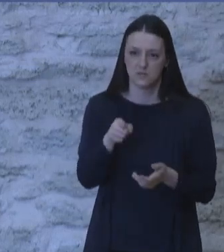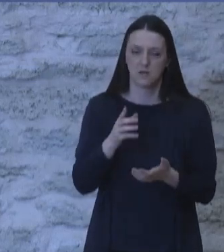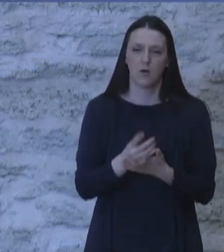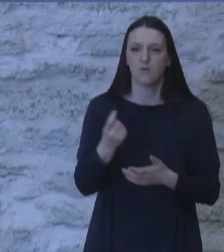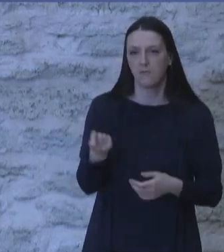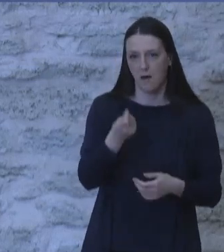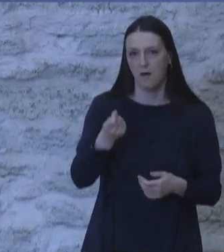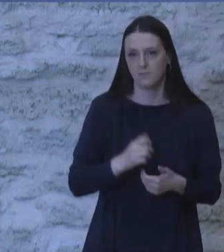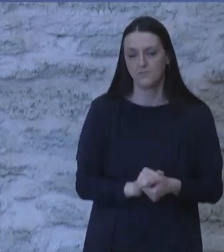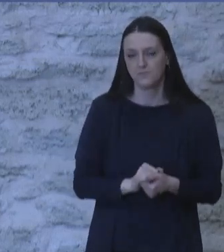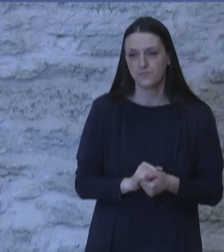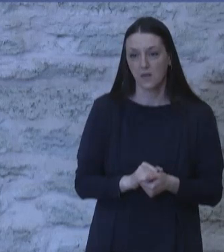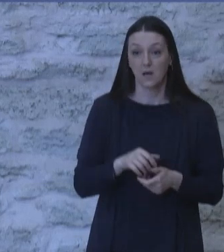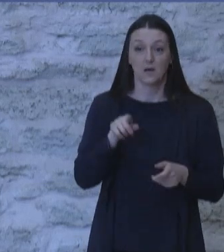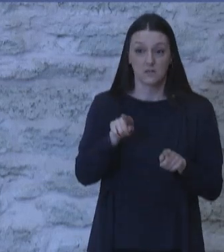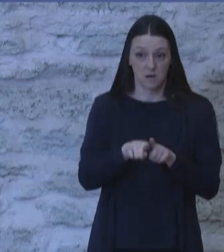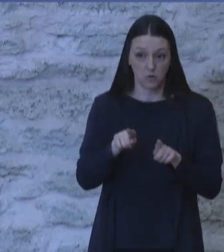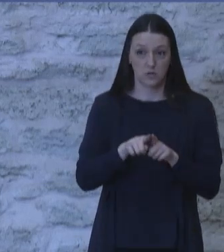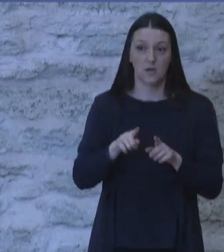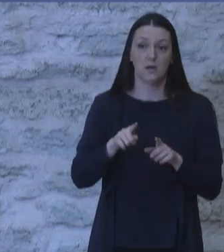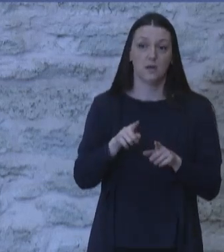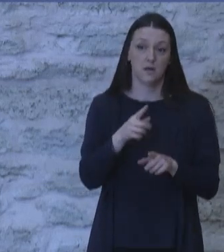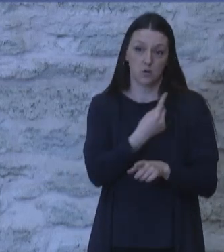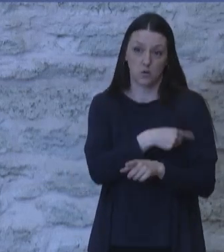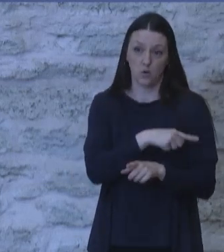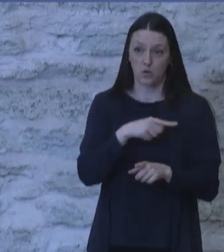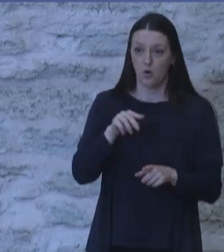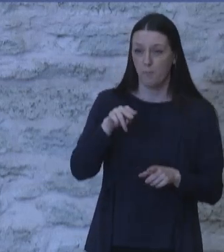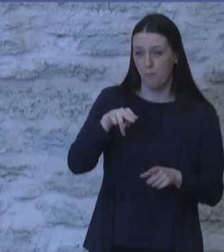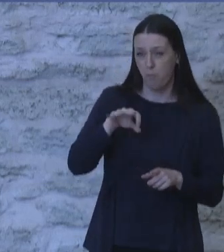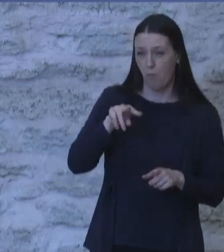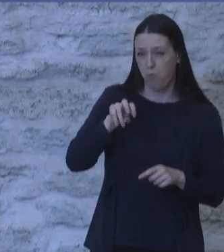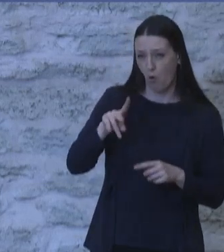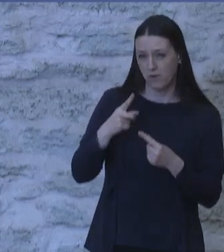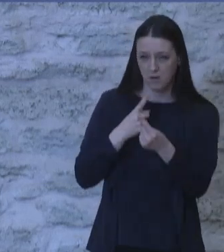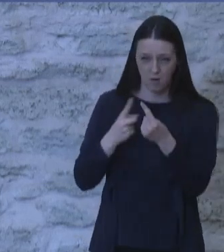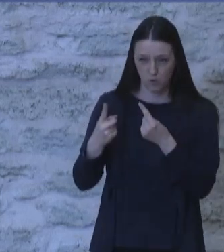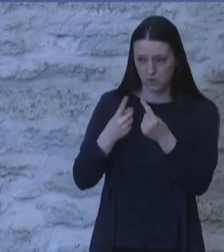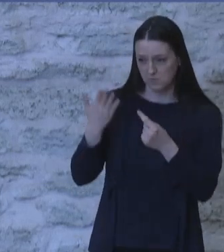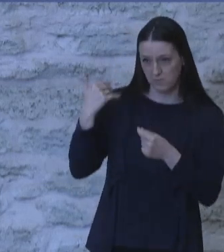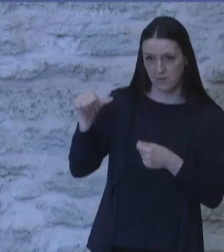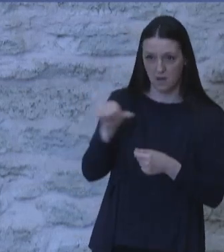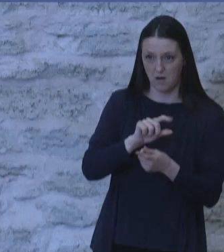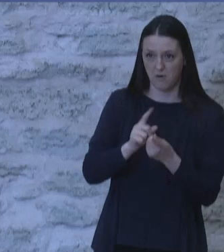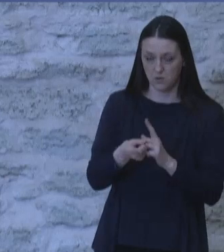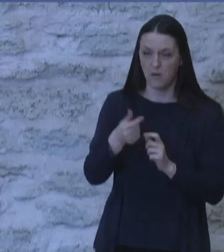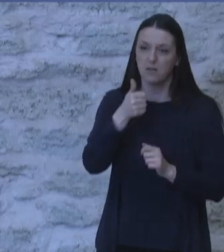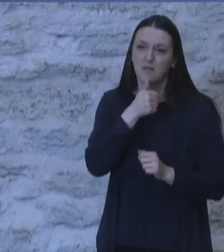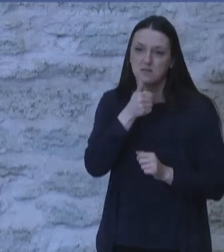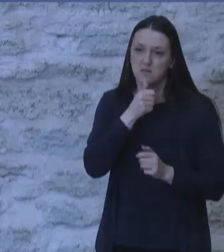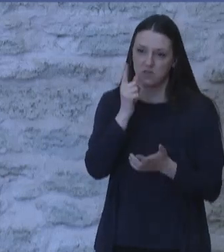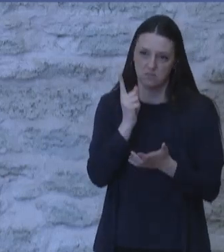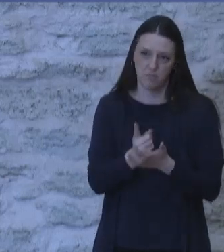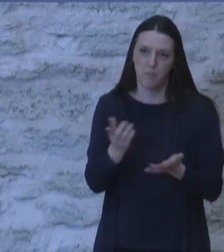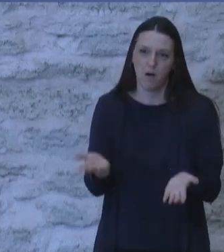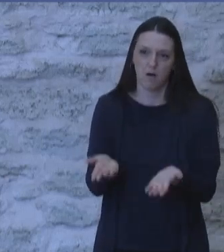Et seda rääkisin ka doktor Popovi ka nädalavahetusel, kes oli sama meelt, et tegelikult testide arvu tuleb Ida Virumaal tõsta. Täna